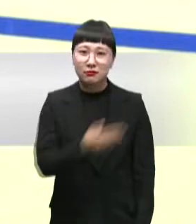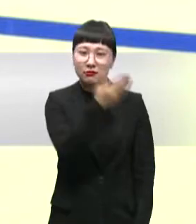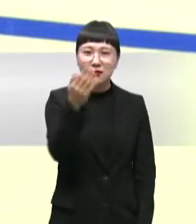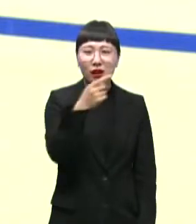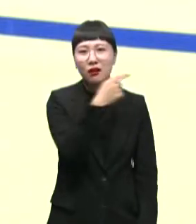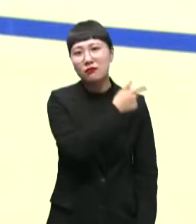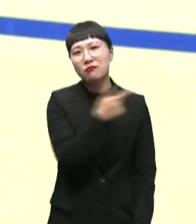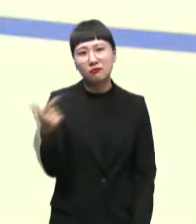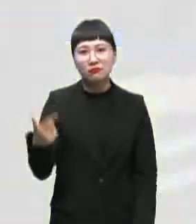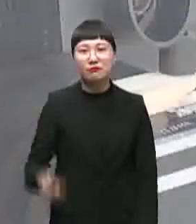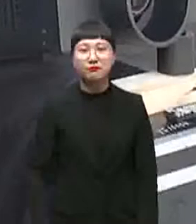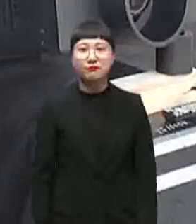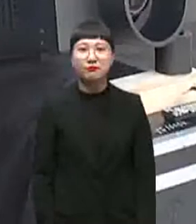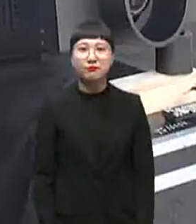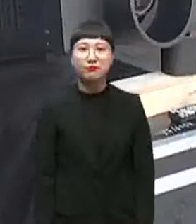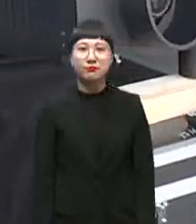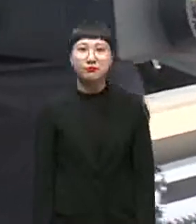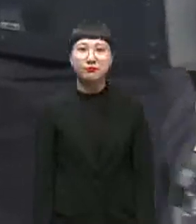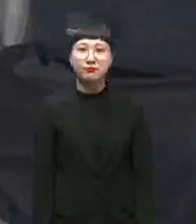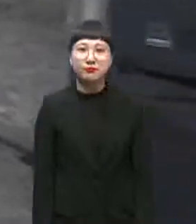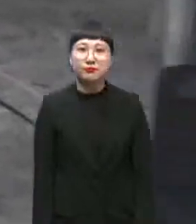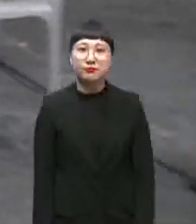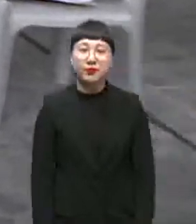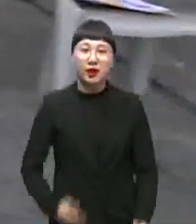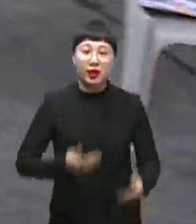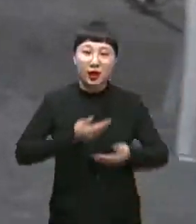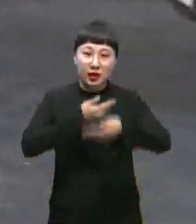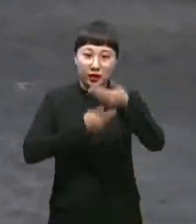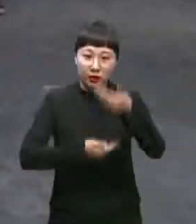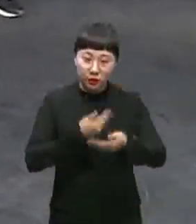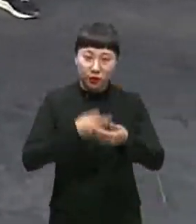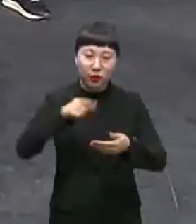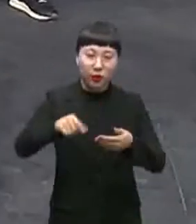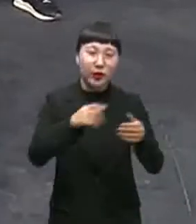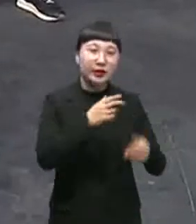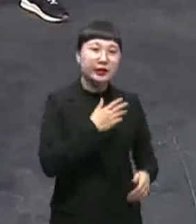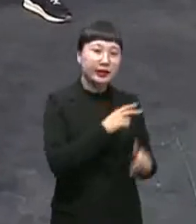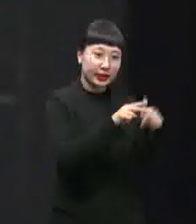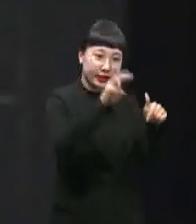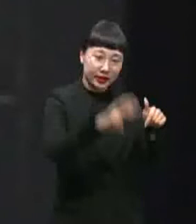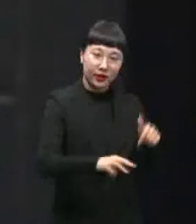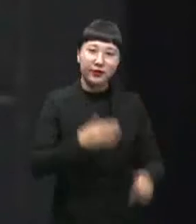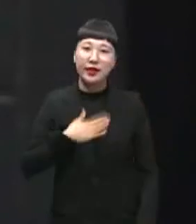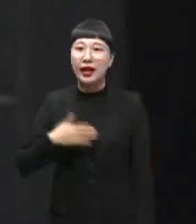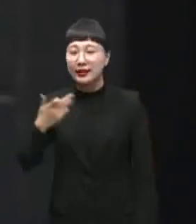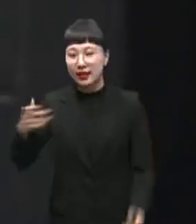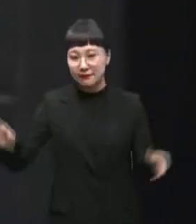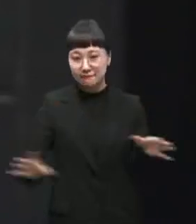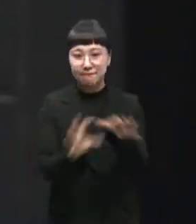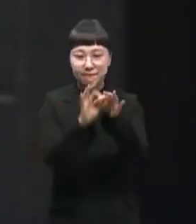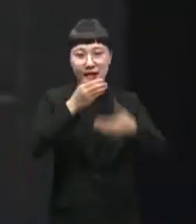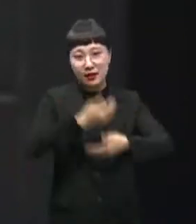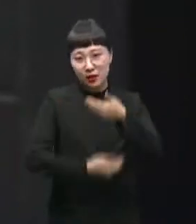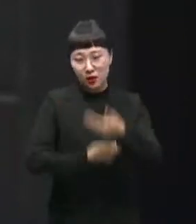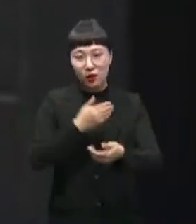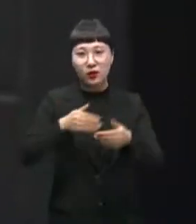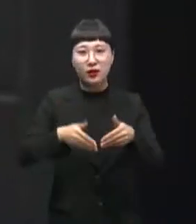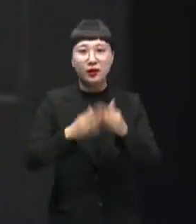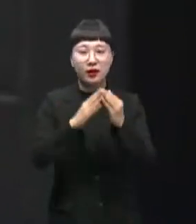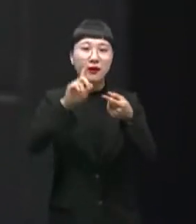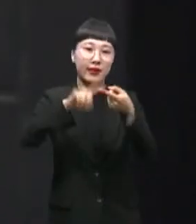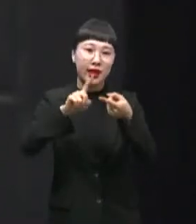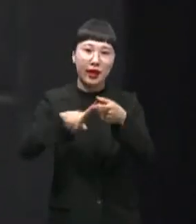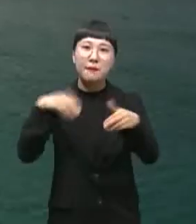탁상행정으로밖에 안 보여요. 수도권 제2순환선 인천과 안산 연결구간 건립사업이 송도 주민들의 반발에